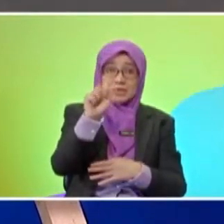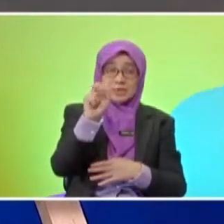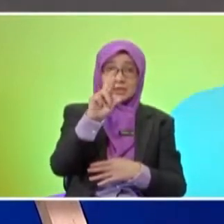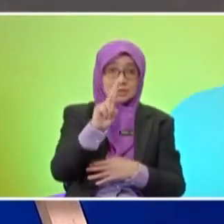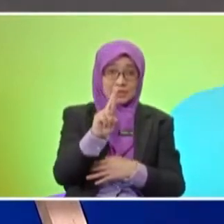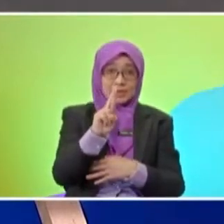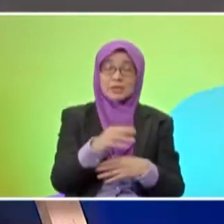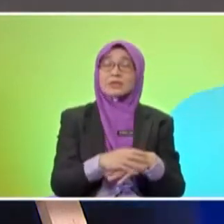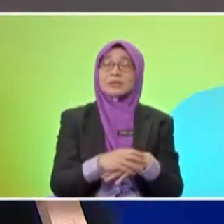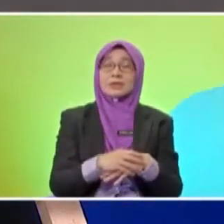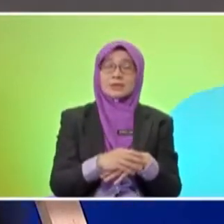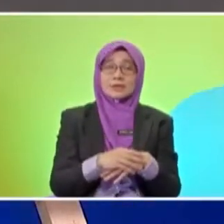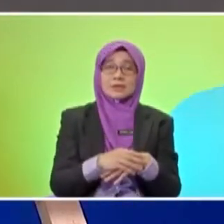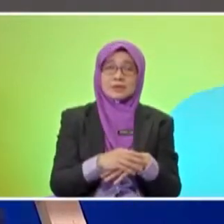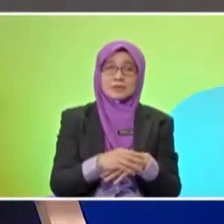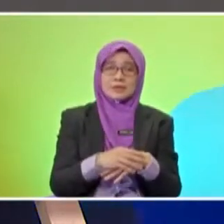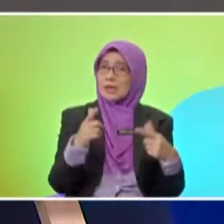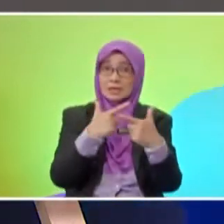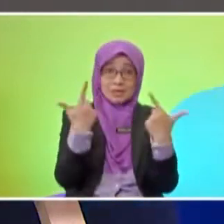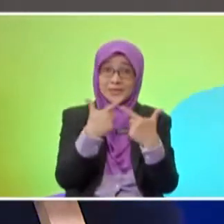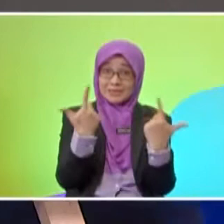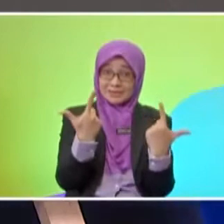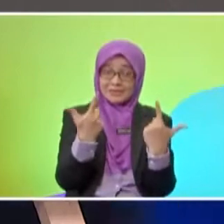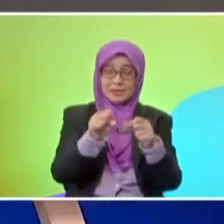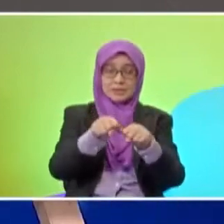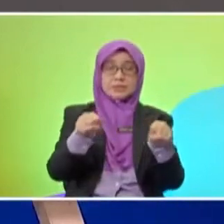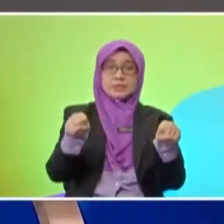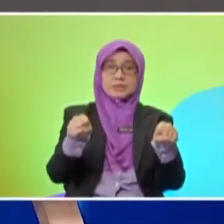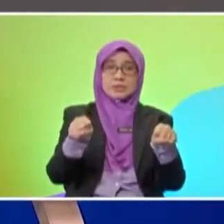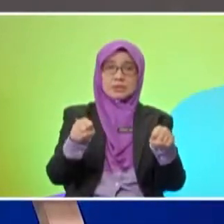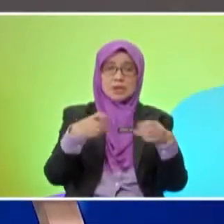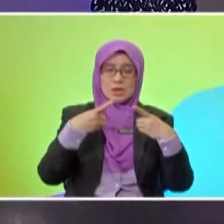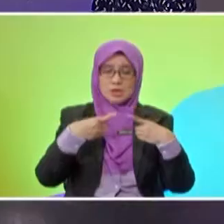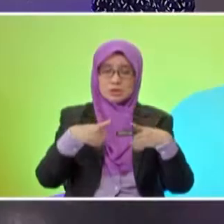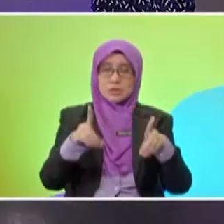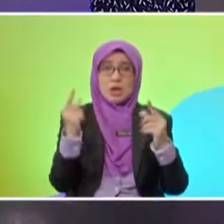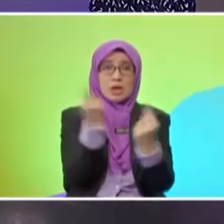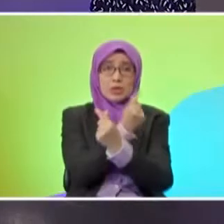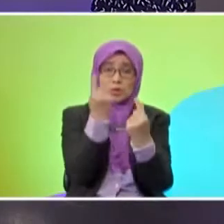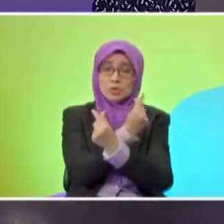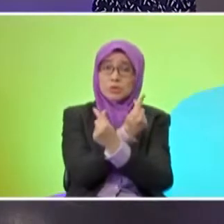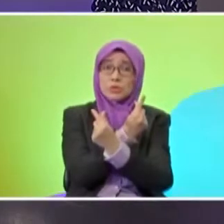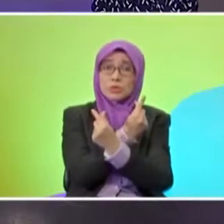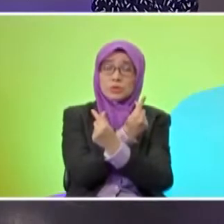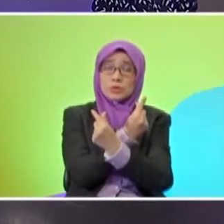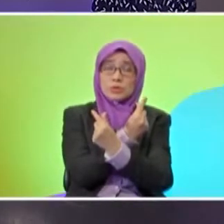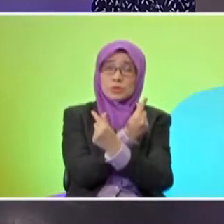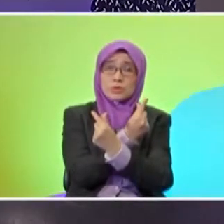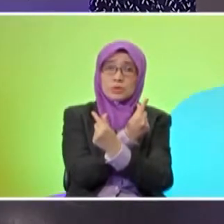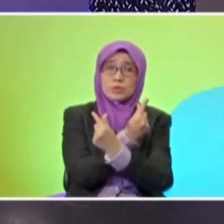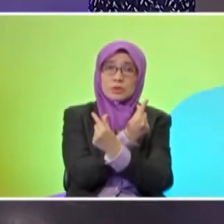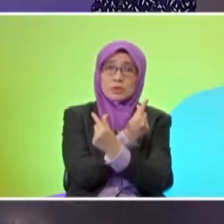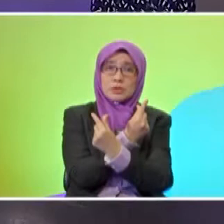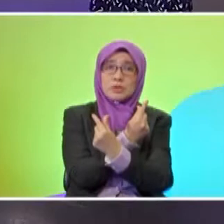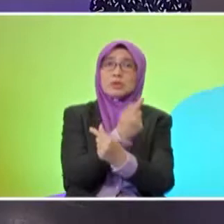bulu ngisi gokil berbeda spesies kalau terlihat betul-betul begado nih bukan sebab tempat